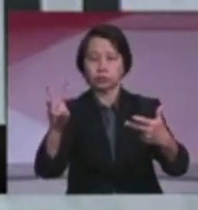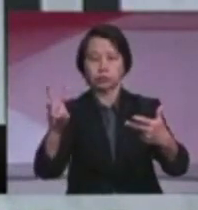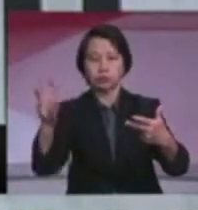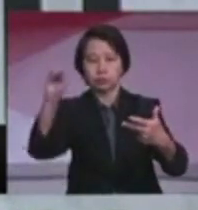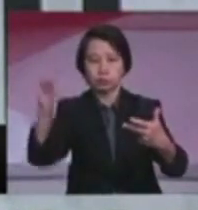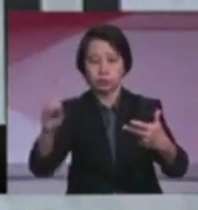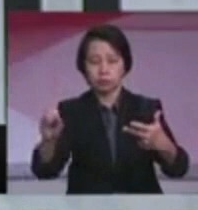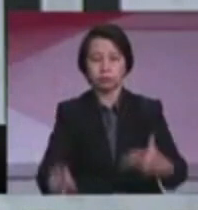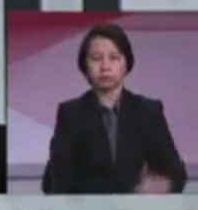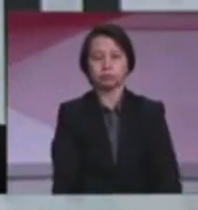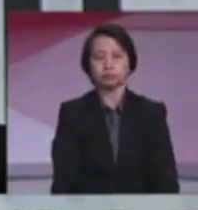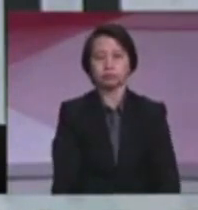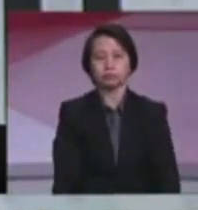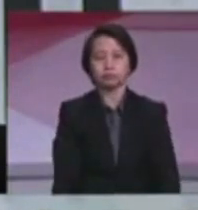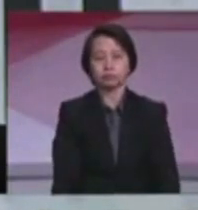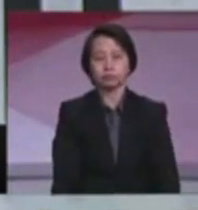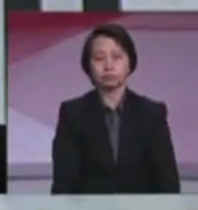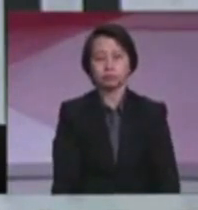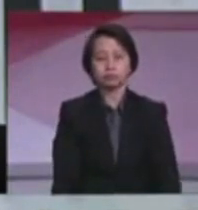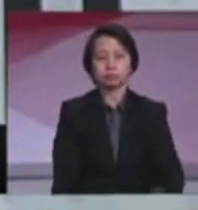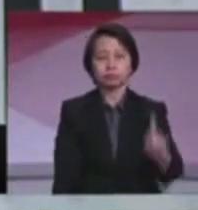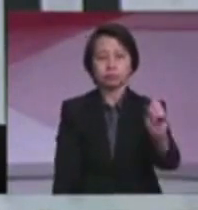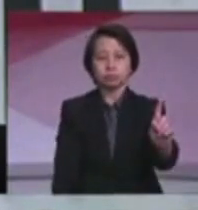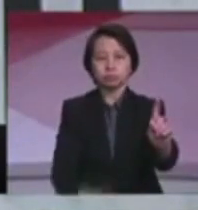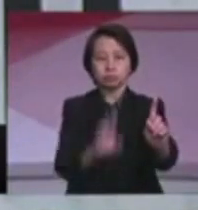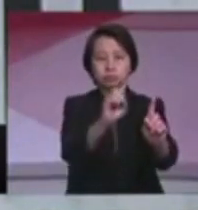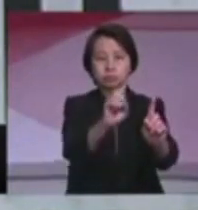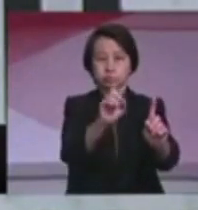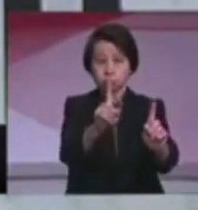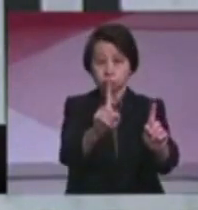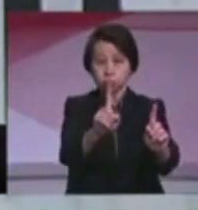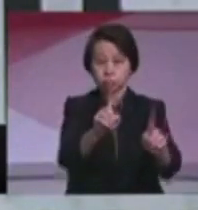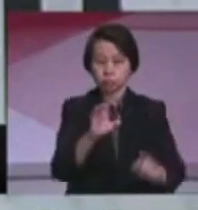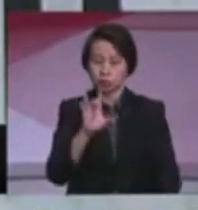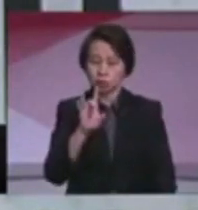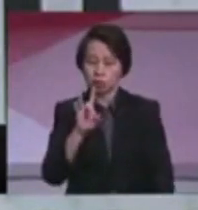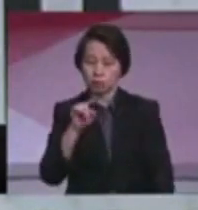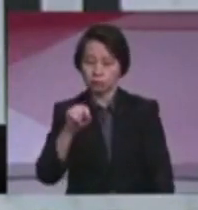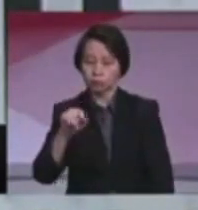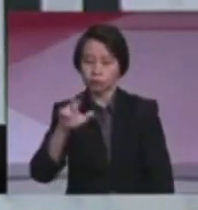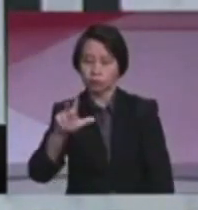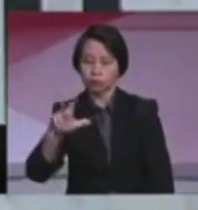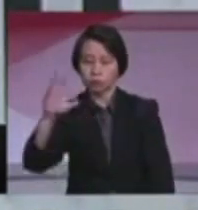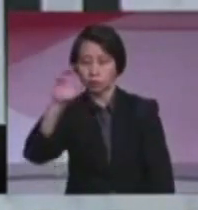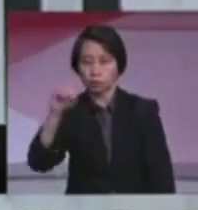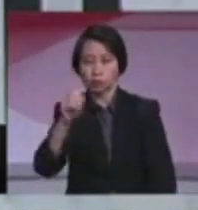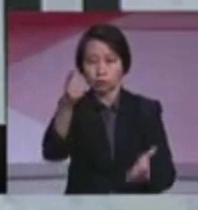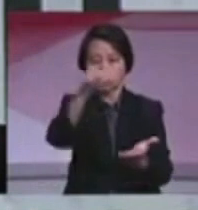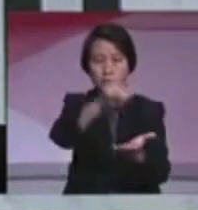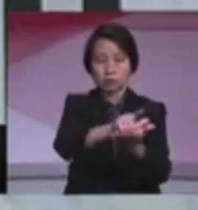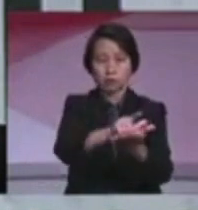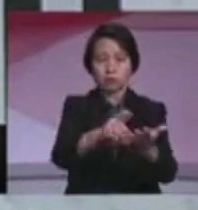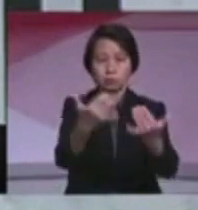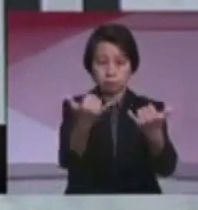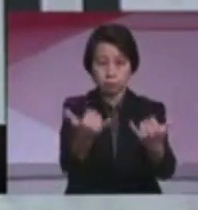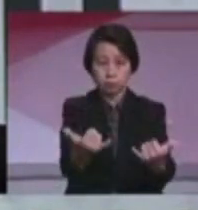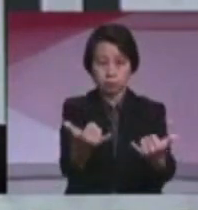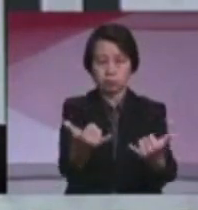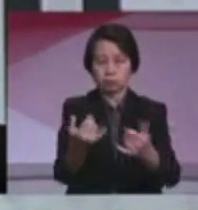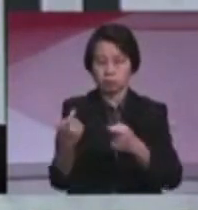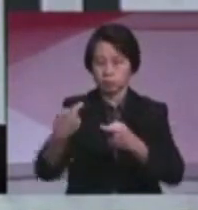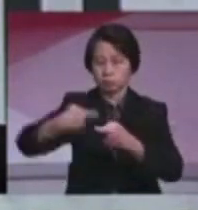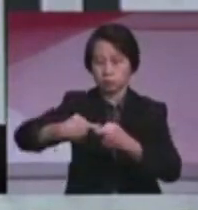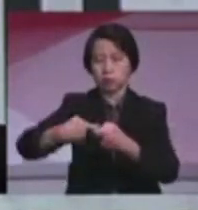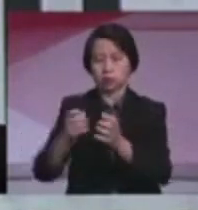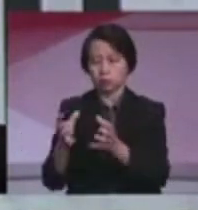11.6%. Sebanyak 101 kes iaitu 8.3% yang dilaporkan pada hari ini adalah berkaitan